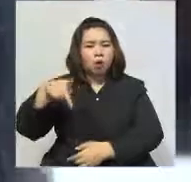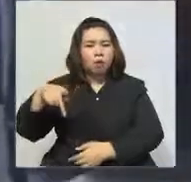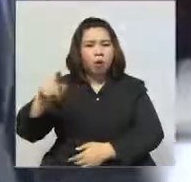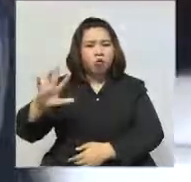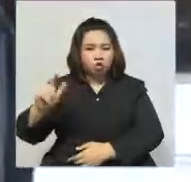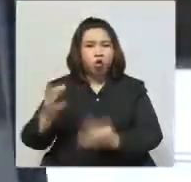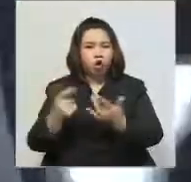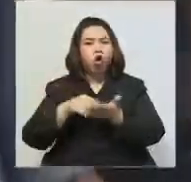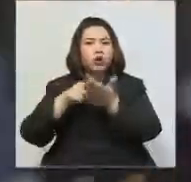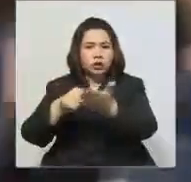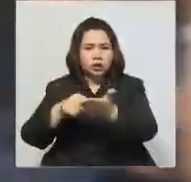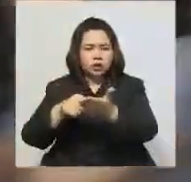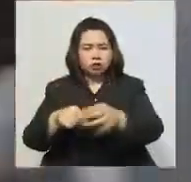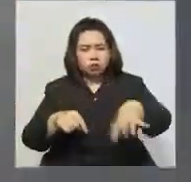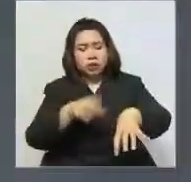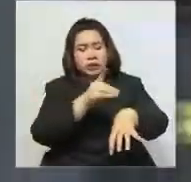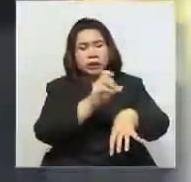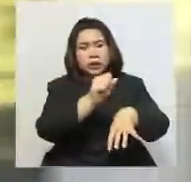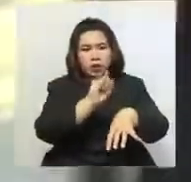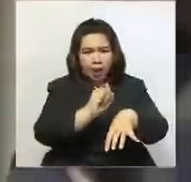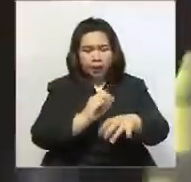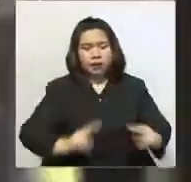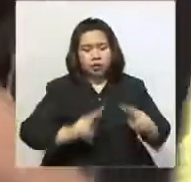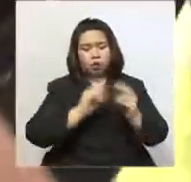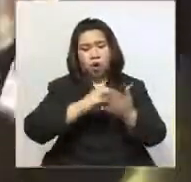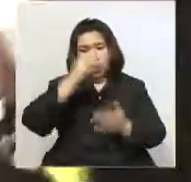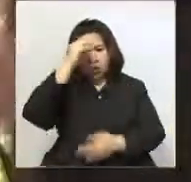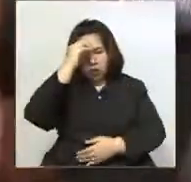การทุจริตแห่งชาติกรมสอบสวนคดีพิเศษกระทรวงศึกษ